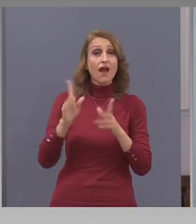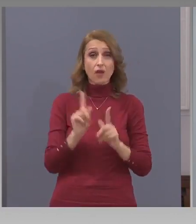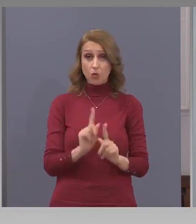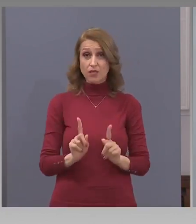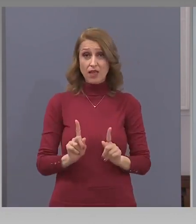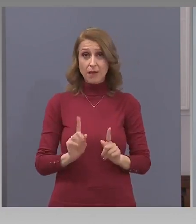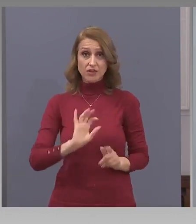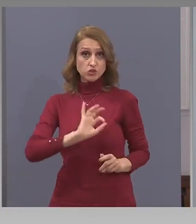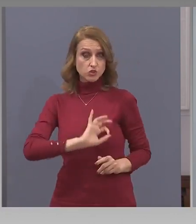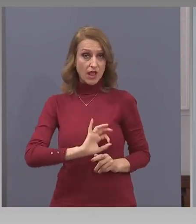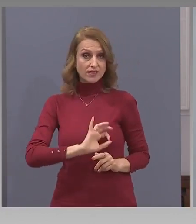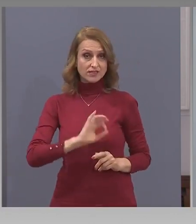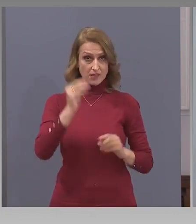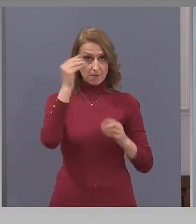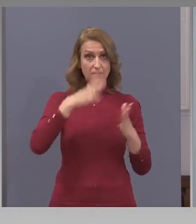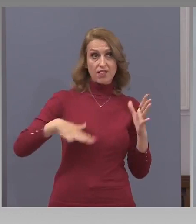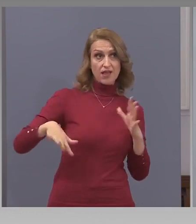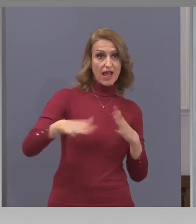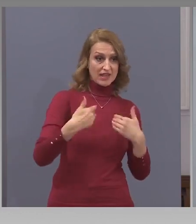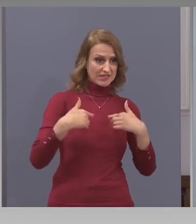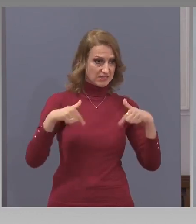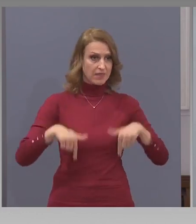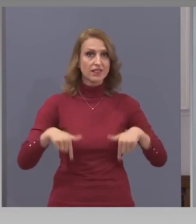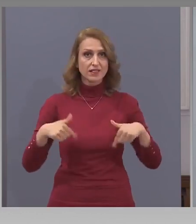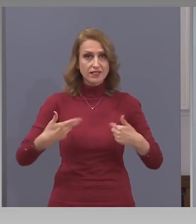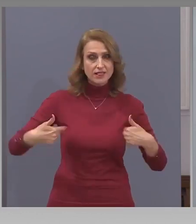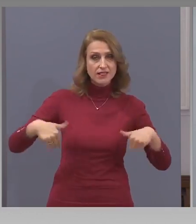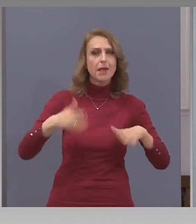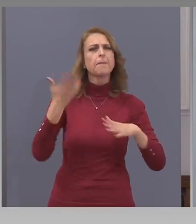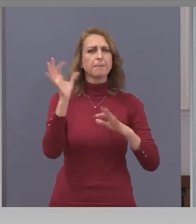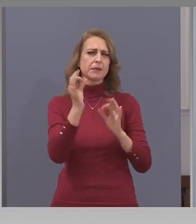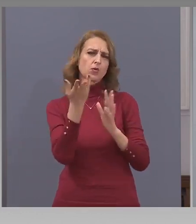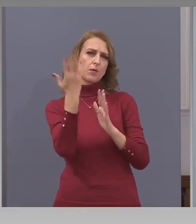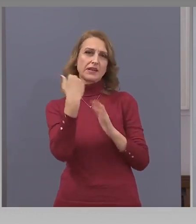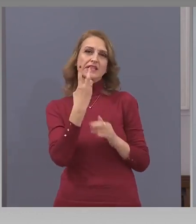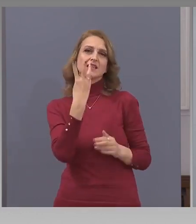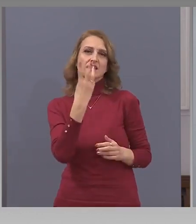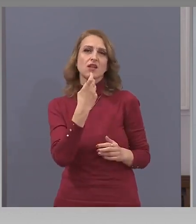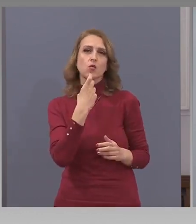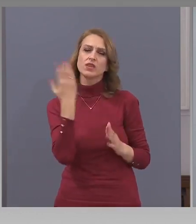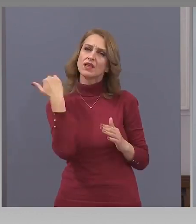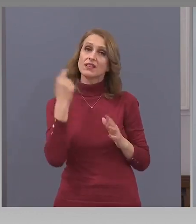шанс България да сме ние сега, а да е преди 3 години тази пандемия.